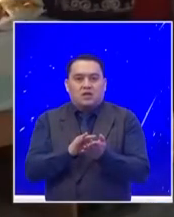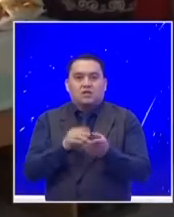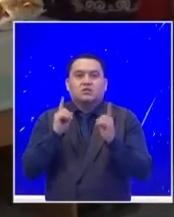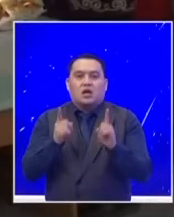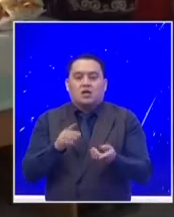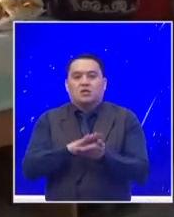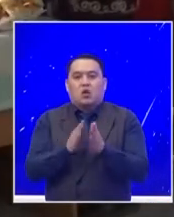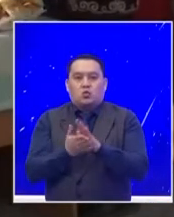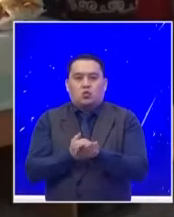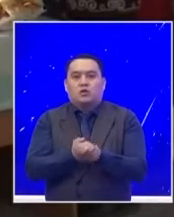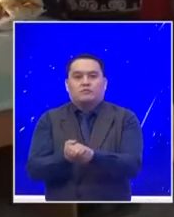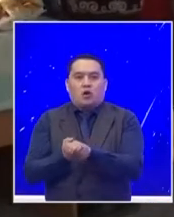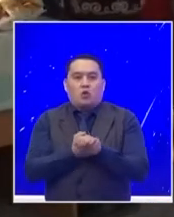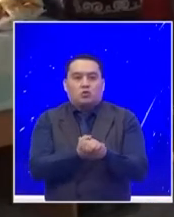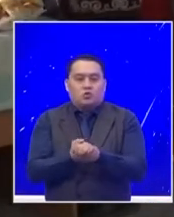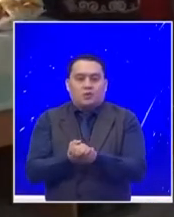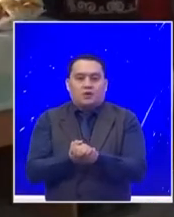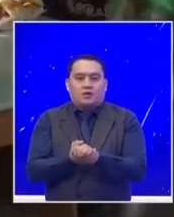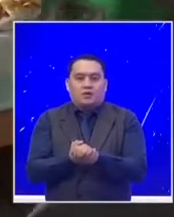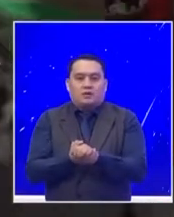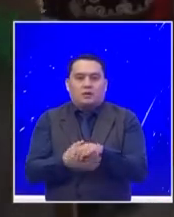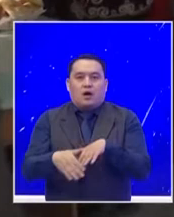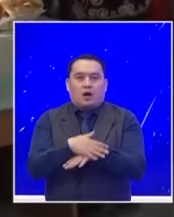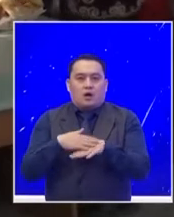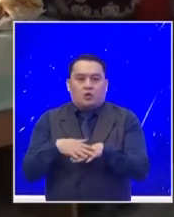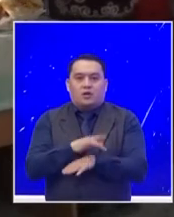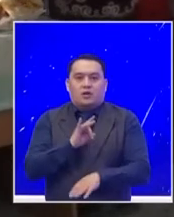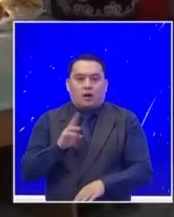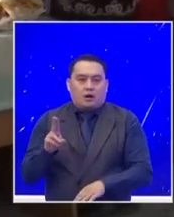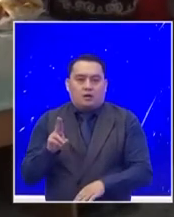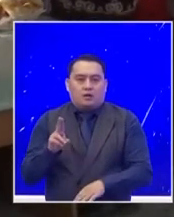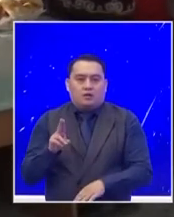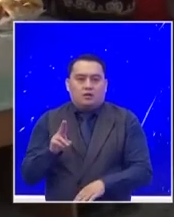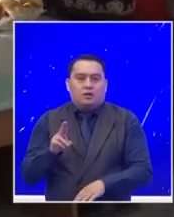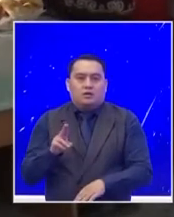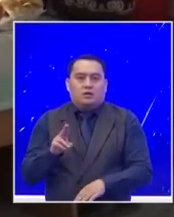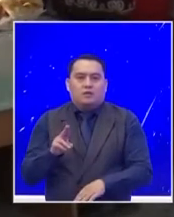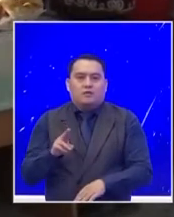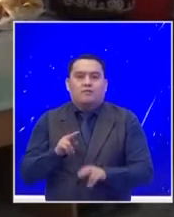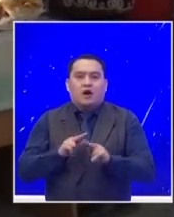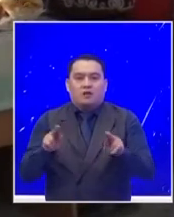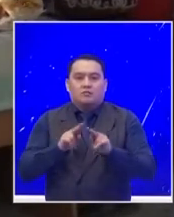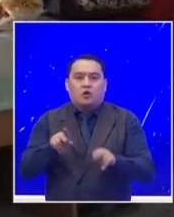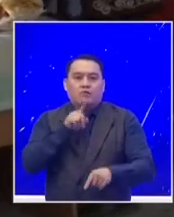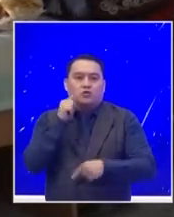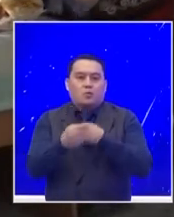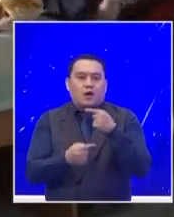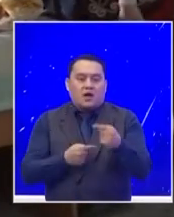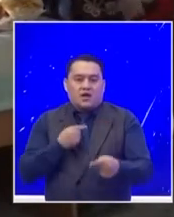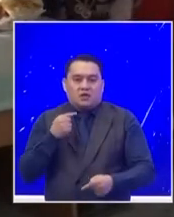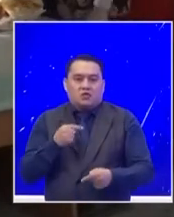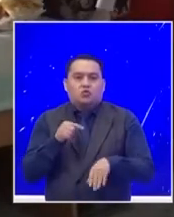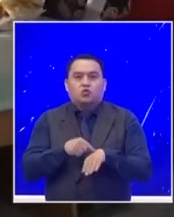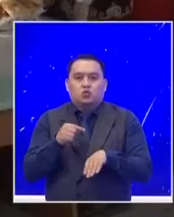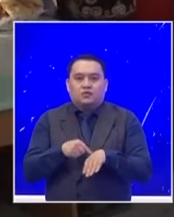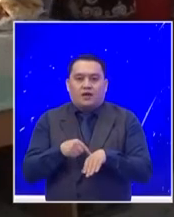согласие, дружба, взаимопонимание между народностями Республики Казахстан. И, соответственно, воспитание у подрастающего поколения